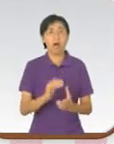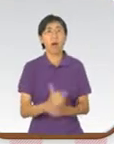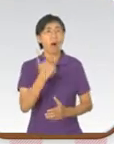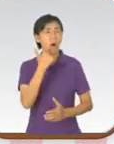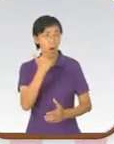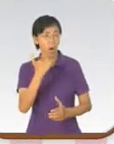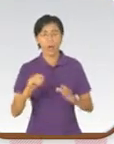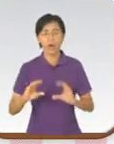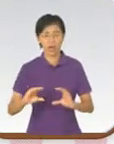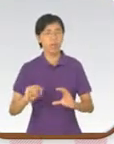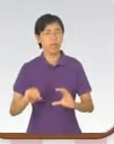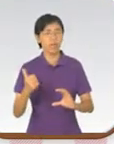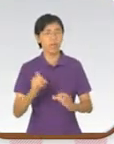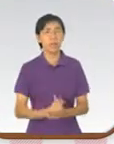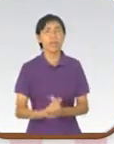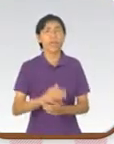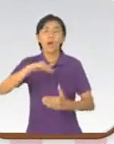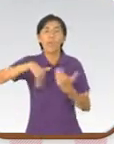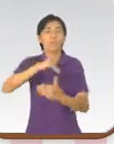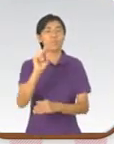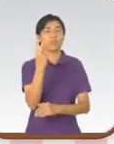างอยู่ตัวเนี่ยเขาจะผสมกัน2อย่าง